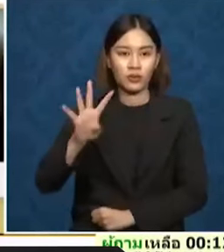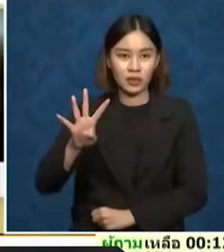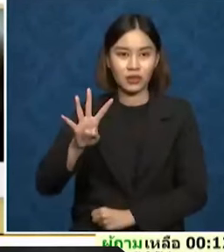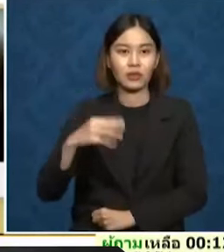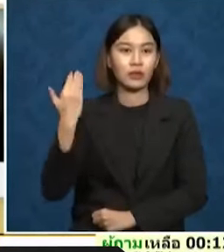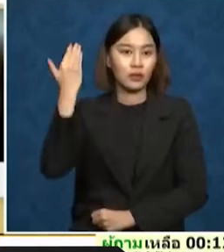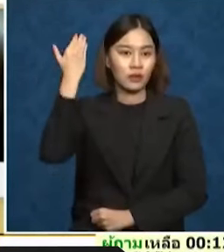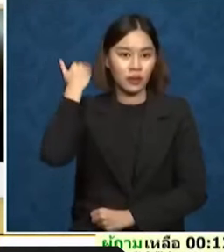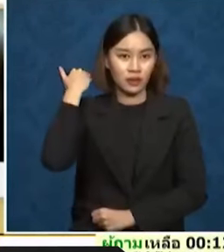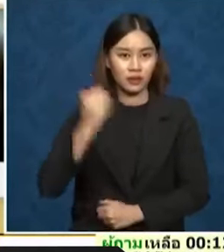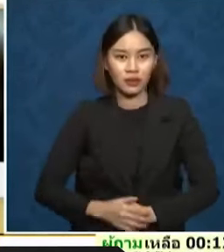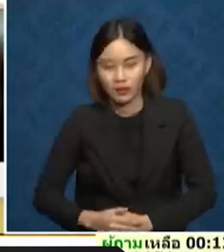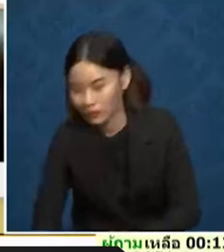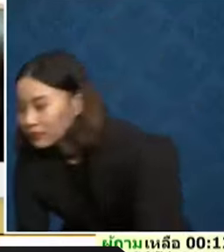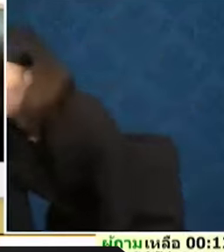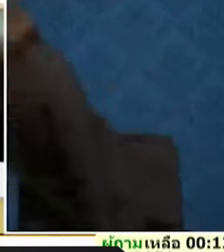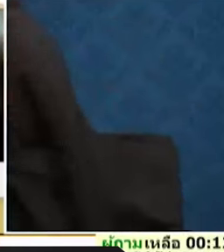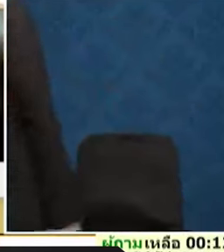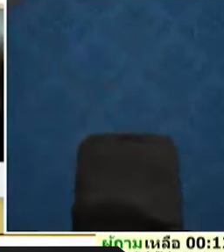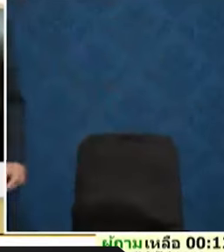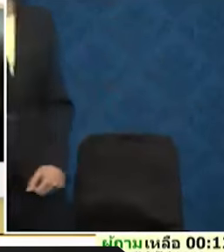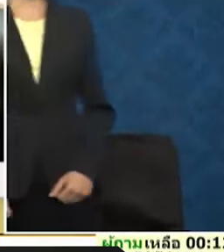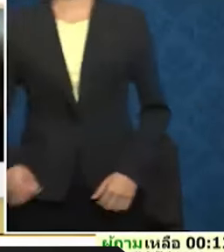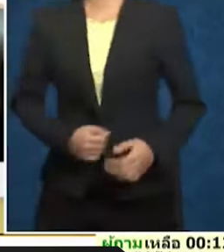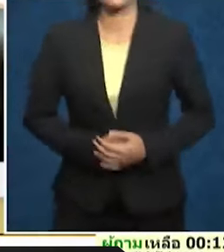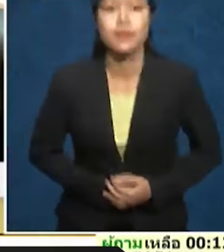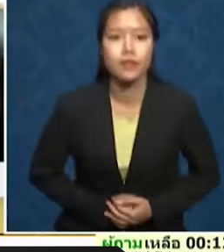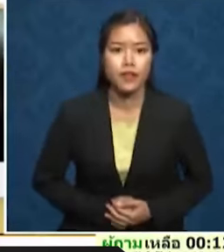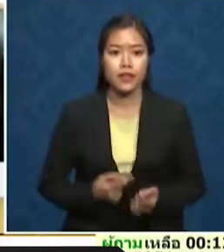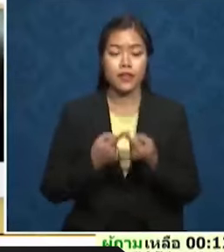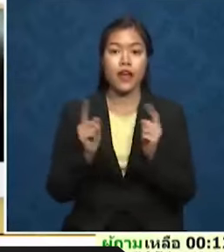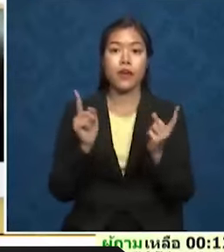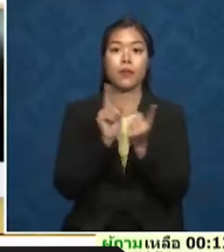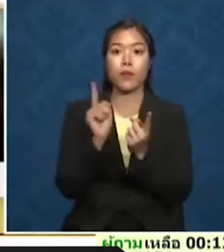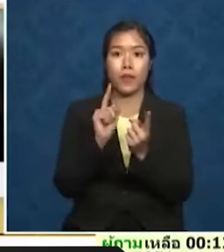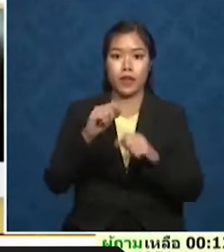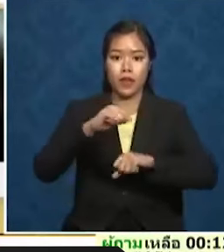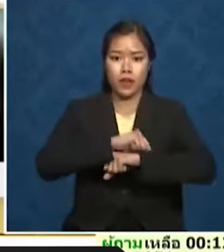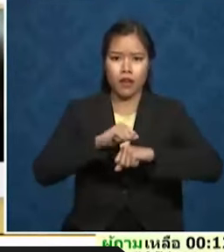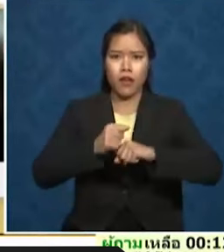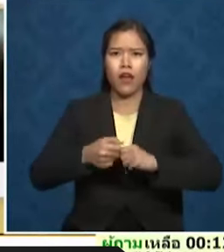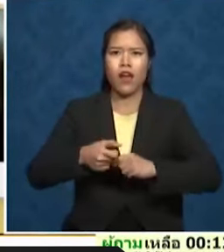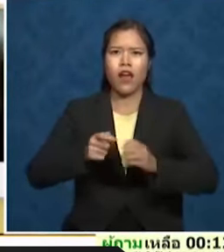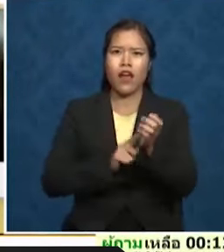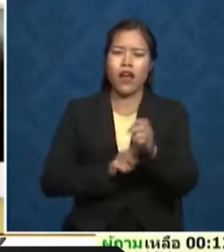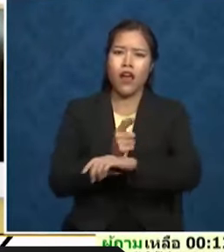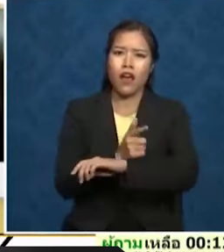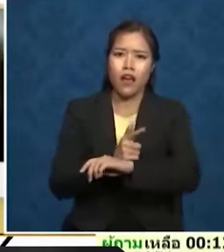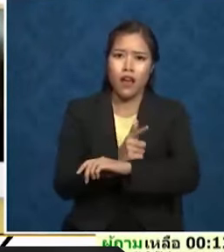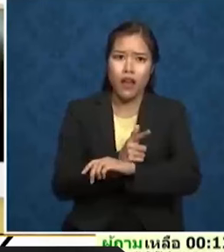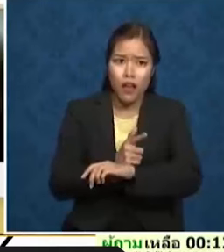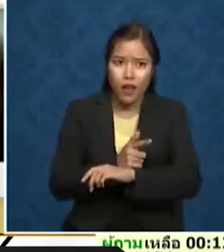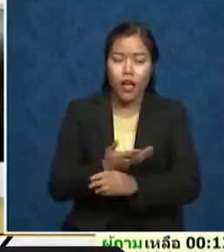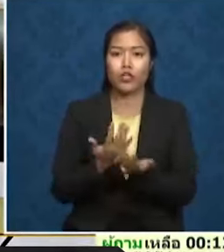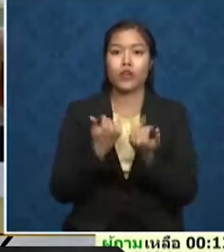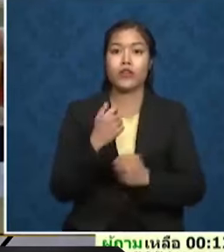2564ที่ผ่านมาแต่ปรากฏว่าการก่อสร้างเกิดความล่าช้าเป็นอย่างมากจนกระทั่งบัดนี้